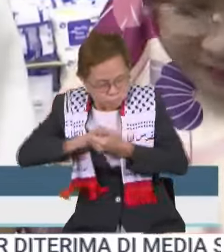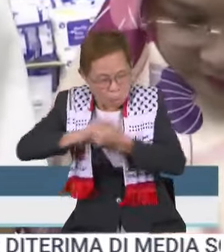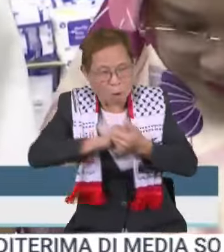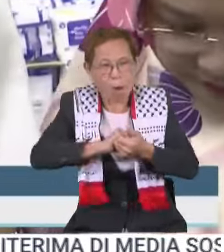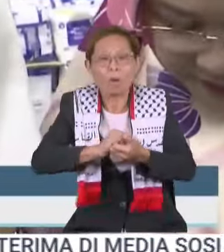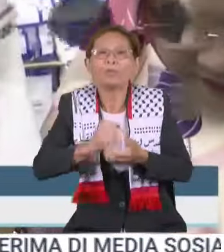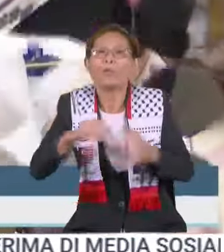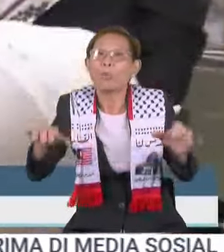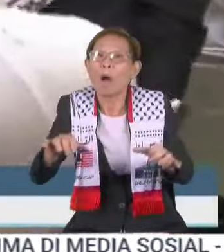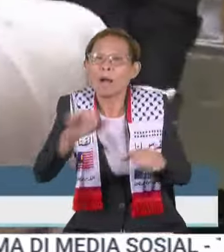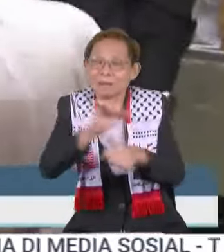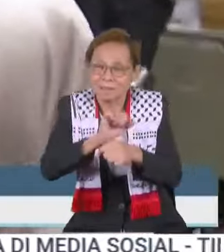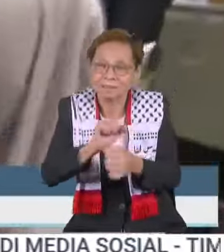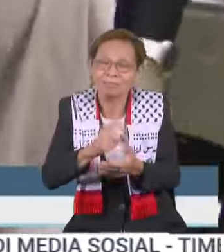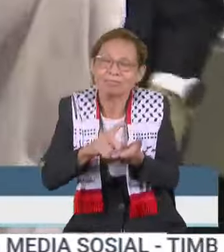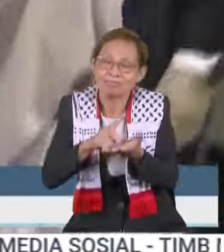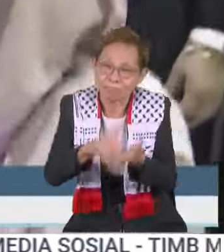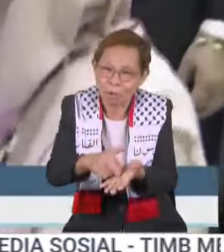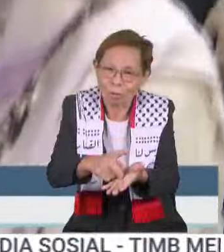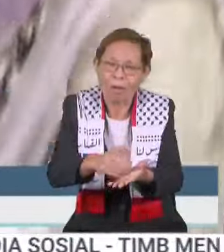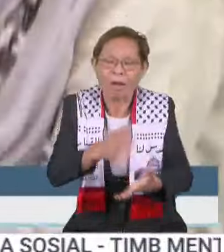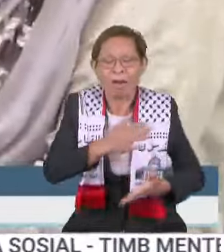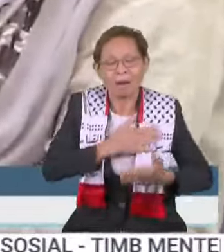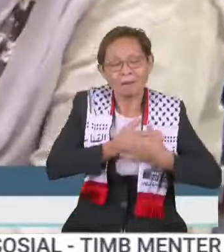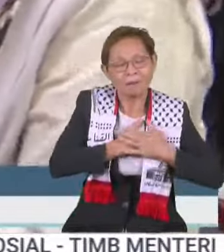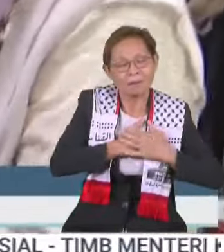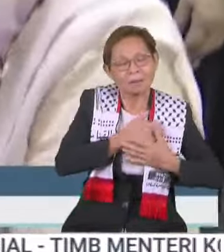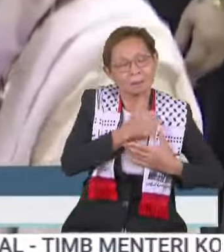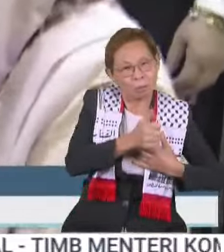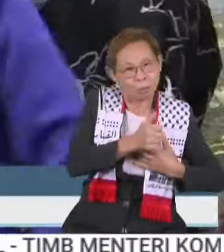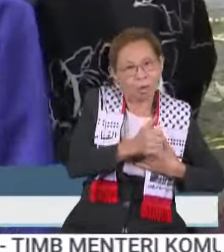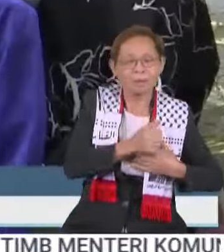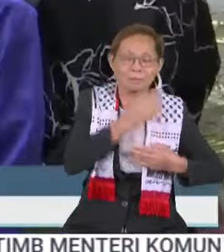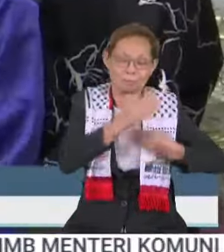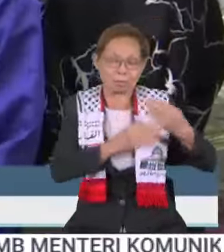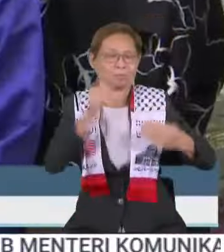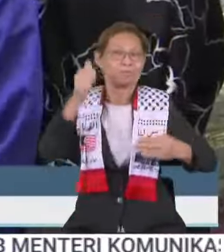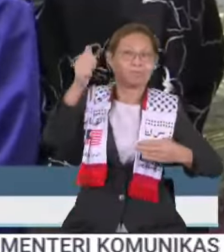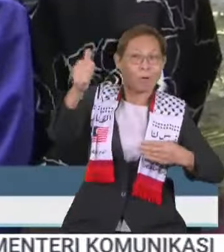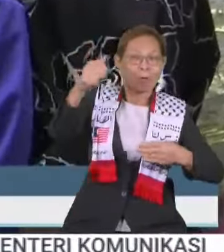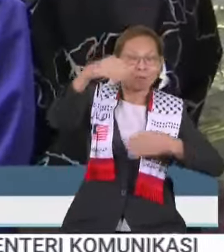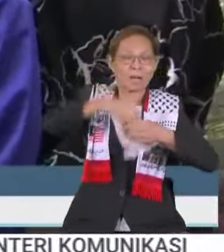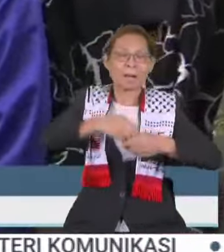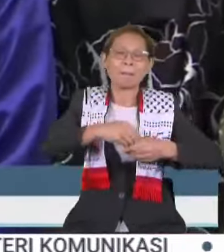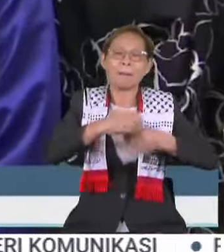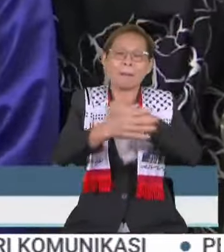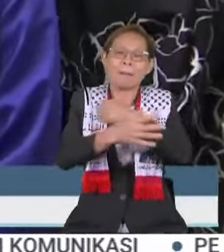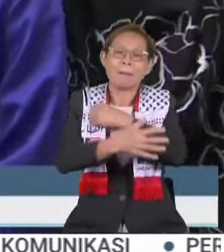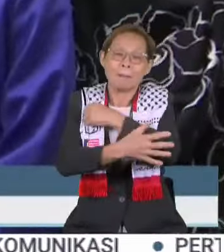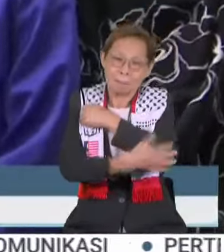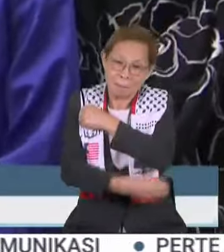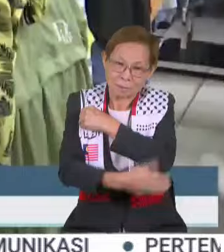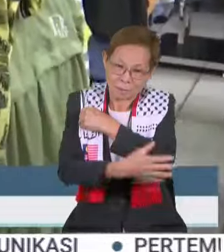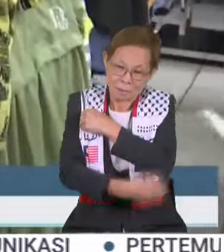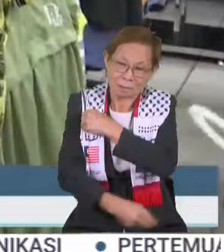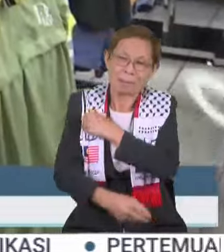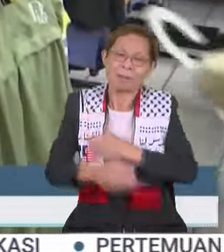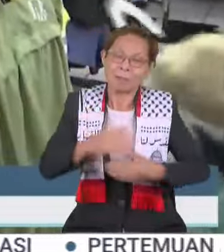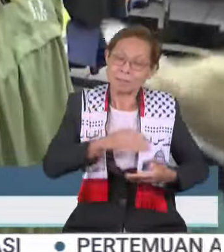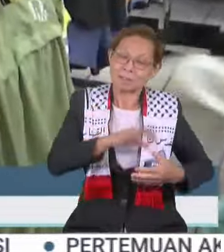work. Dalam kerendahan hati ada ketinggian budi. Dalam kemiskinan harta ada kekayaan